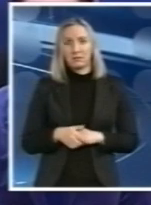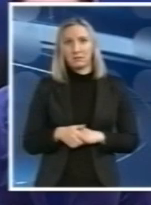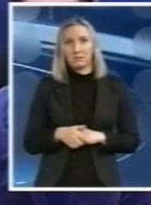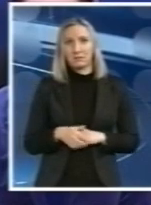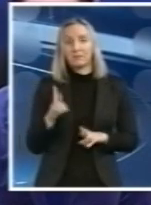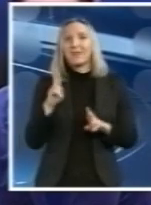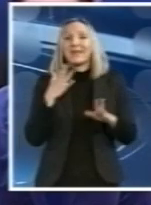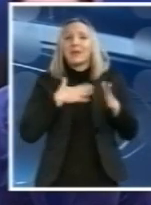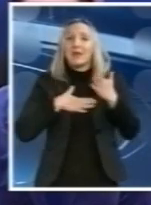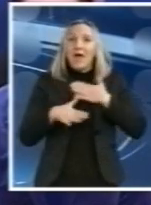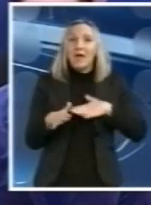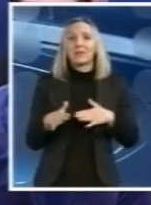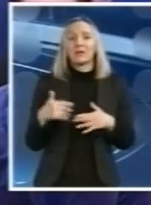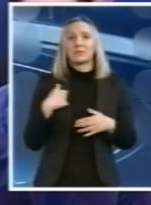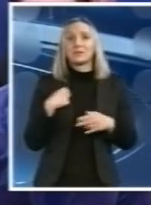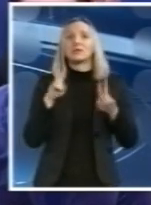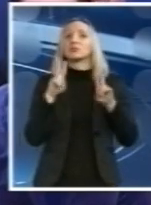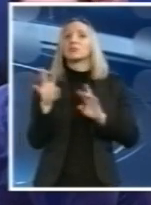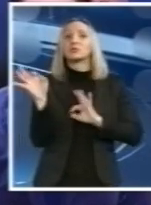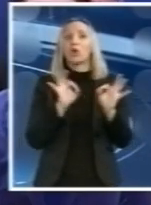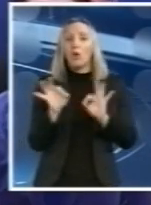i nadamo se da ćemo moći da obezbedimo